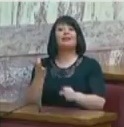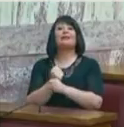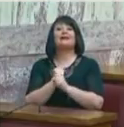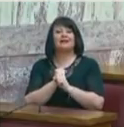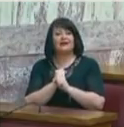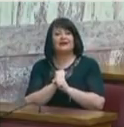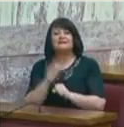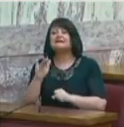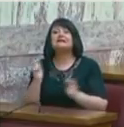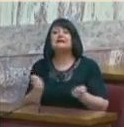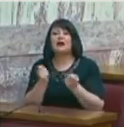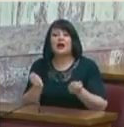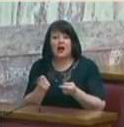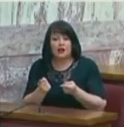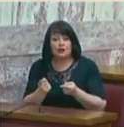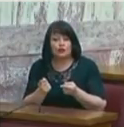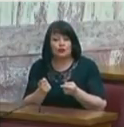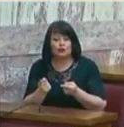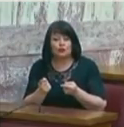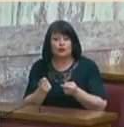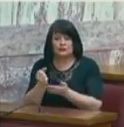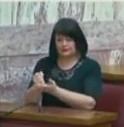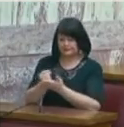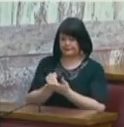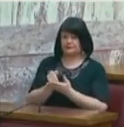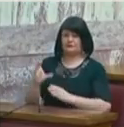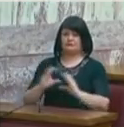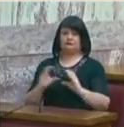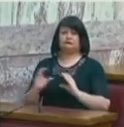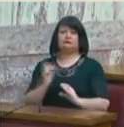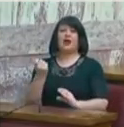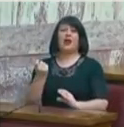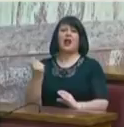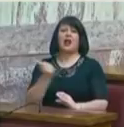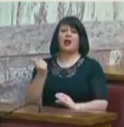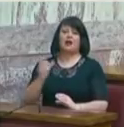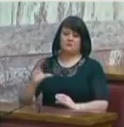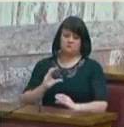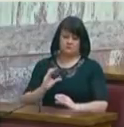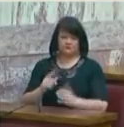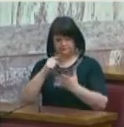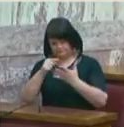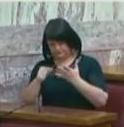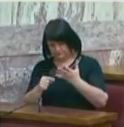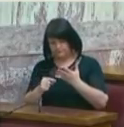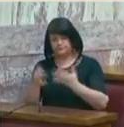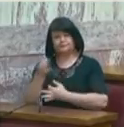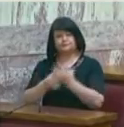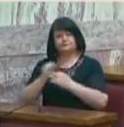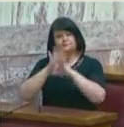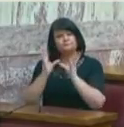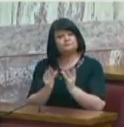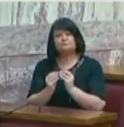βεβαίως, την πιστοληπτική γραμμή στήριξης. Και τα λέτε όλα αυτά και